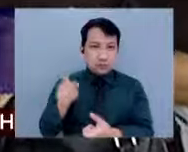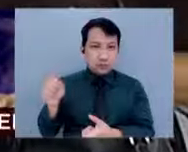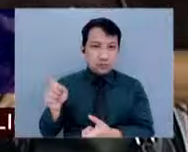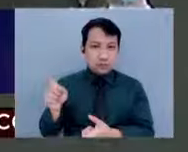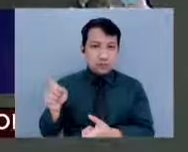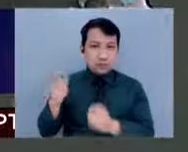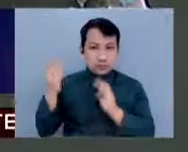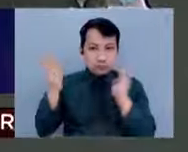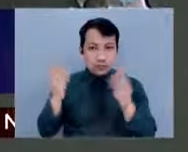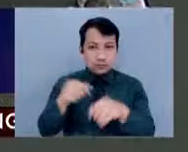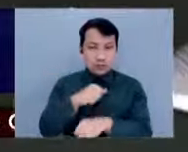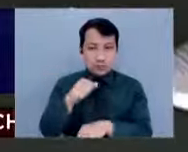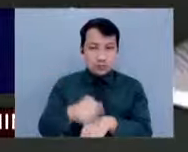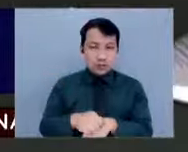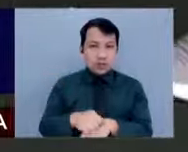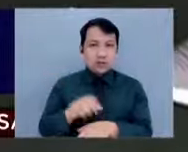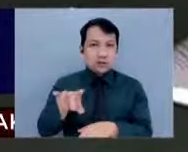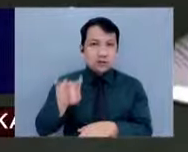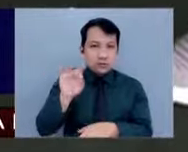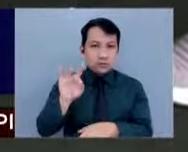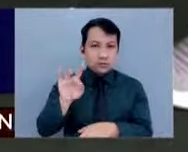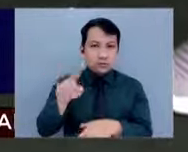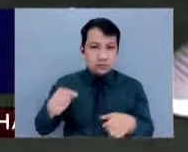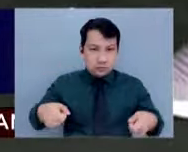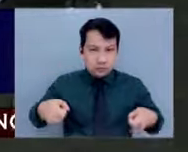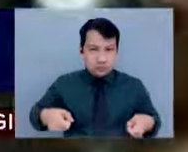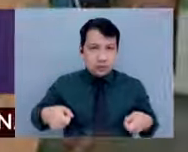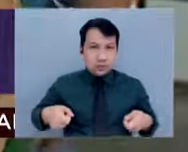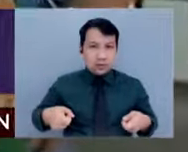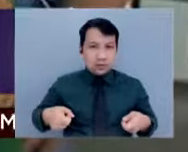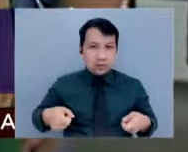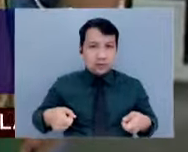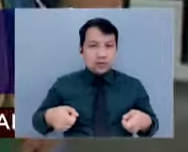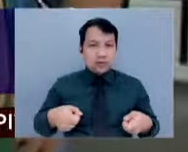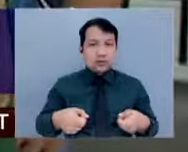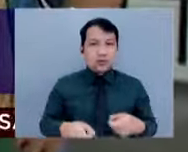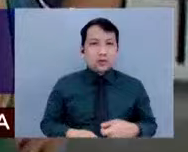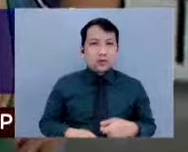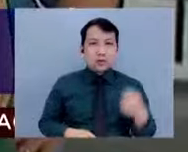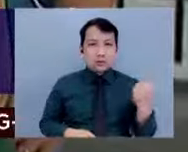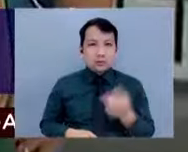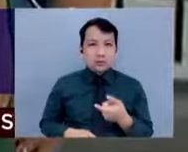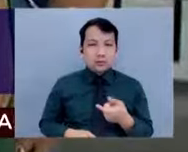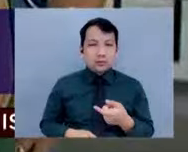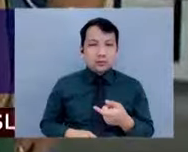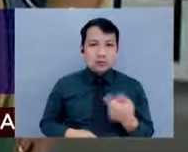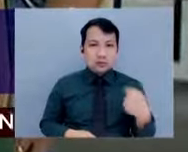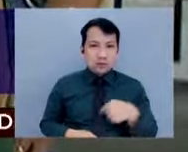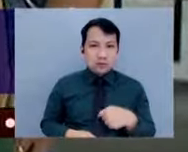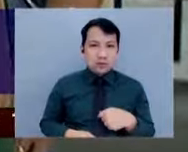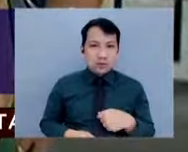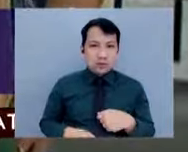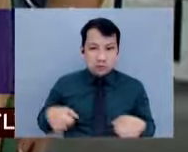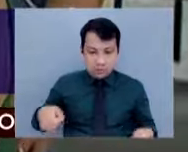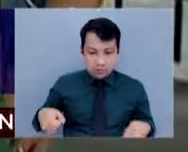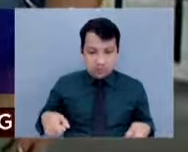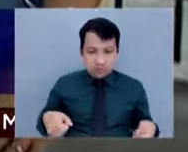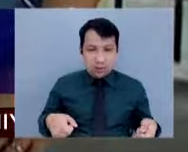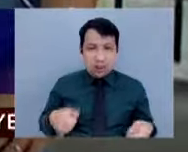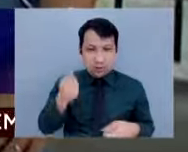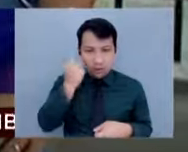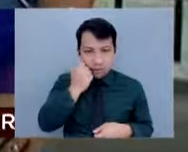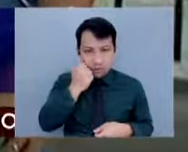Singapore, mas piniling i-handcarry na lang ang kanilang bagahe. Yung luggage namin, lagi lang namin siyang hawak. Lagi lang namin siyang